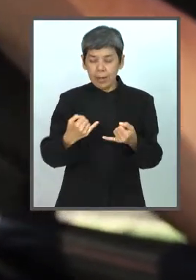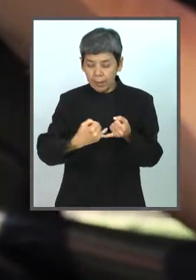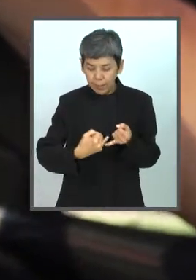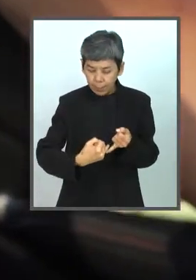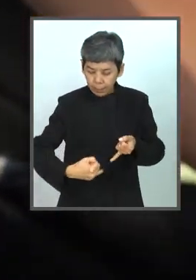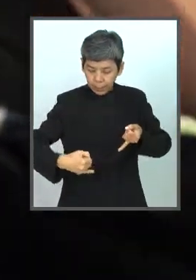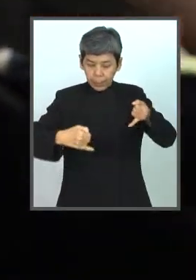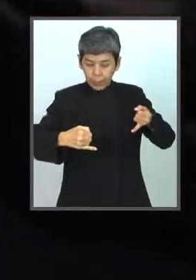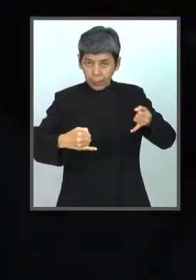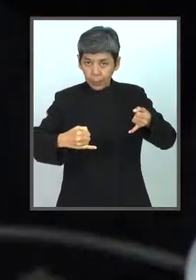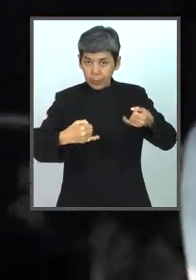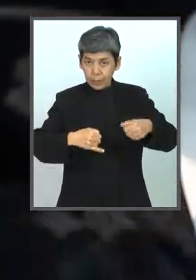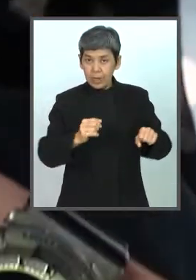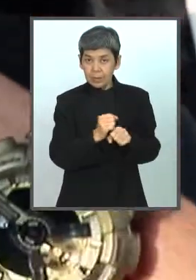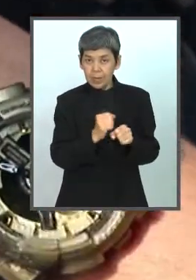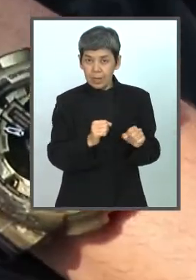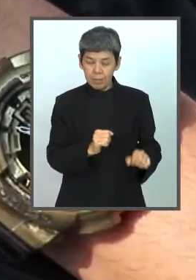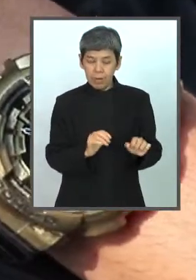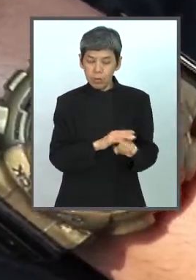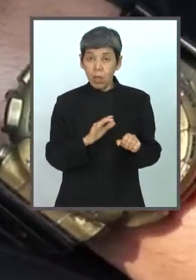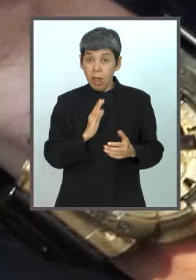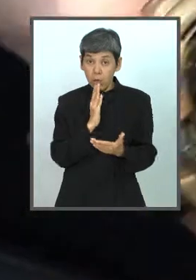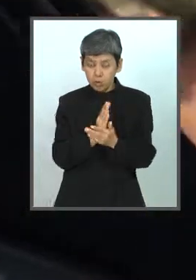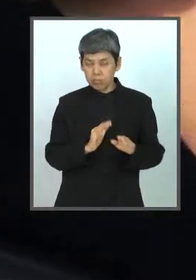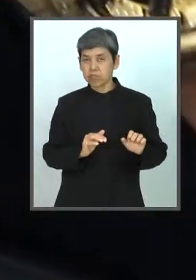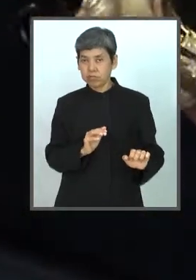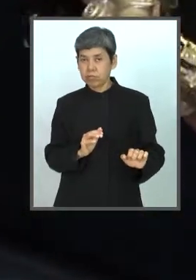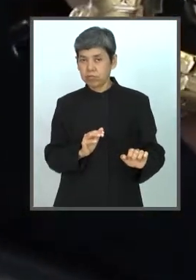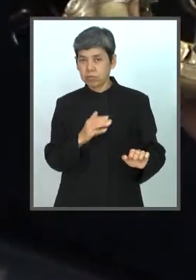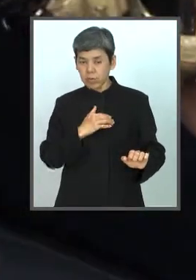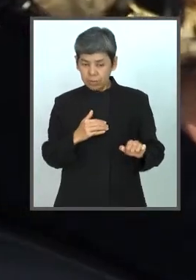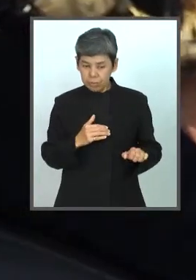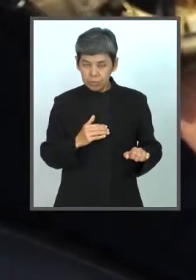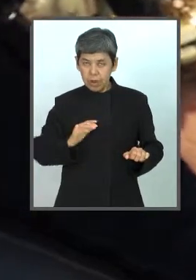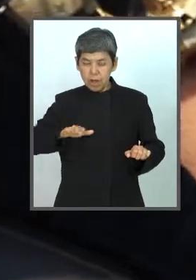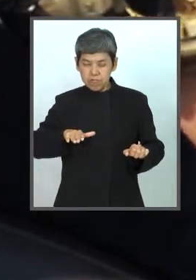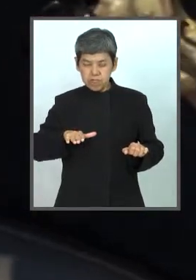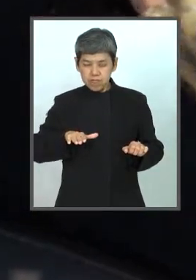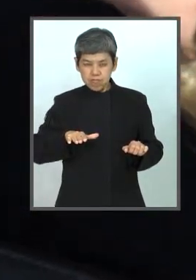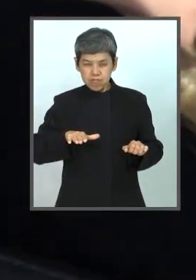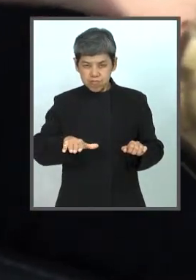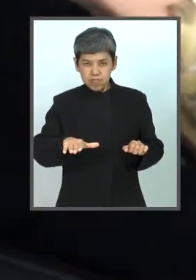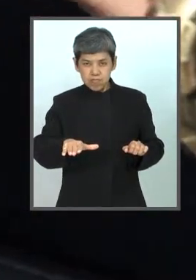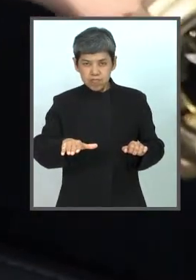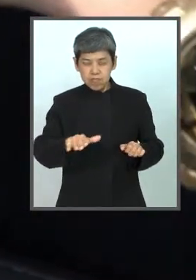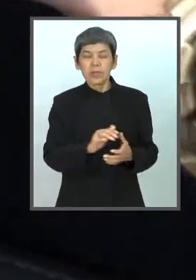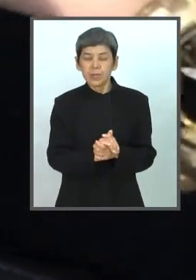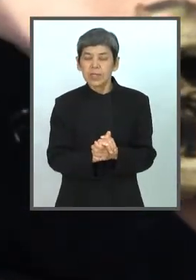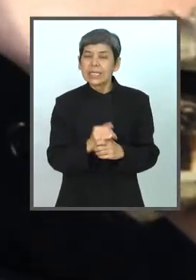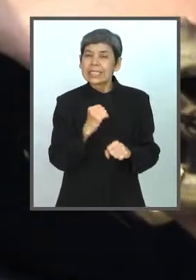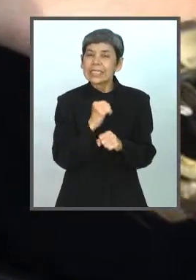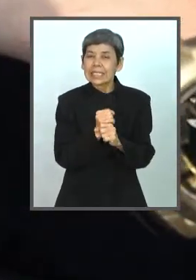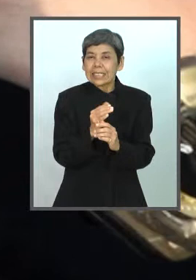านะฮะเป็นคันเร่งมือเราจะมีทั้งเบรกถ้าเบรกก็ดันไปข้างหน้าถ้าเร่งเครื่องก็ดึงมาข้างหลังนะครับส่วนรถก็จะเป็นรถระบบเกียร์ออโต้ก็